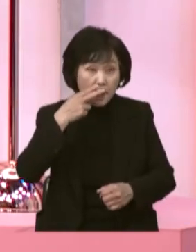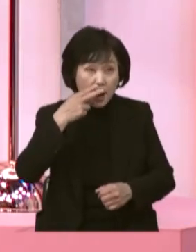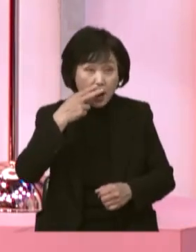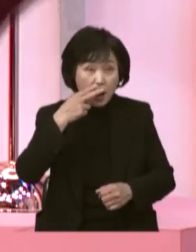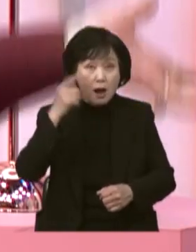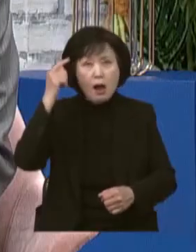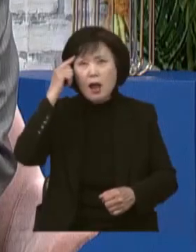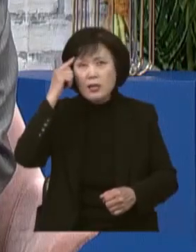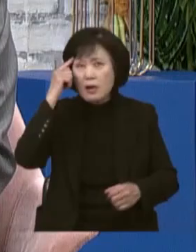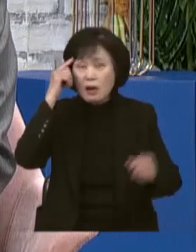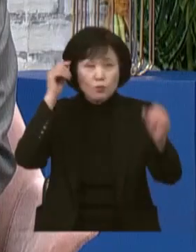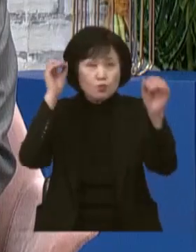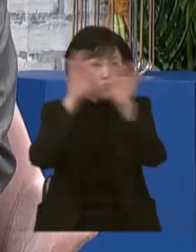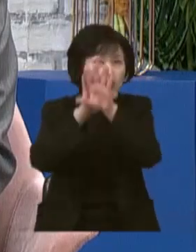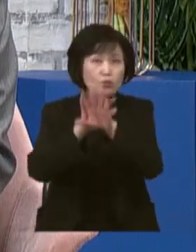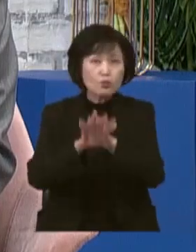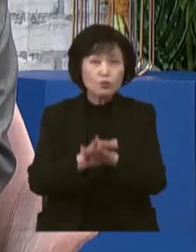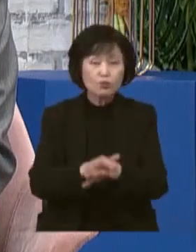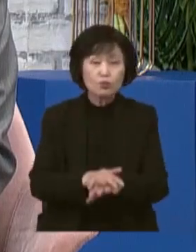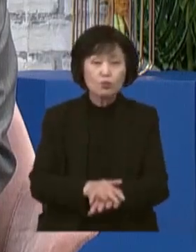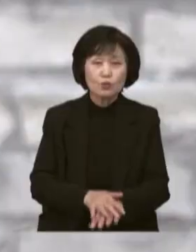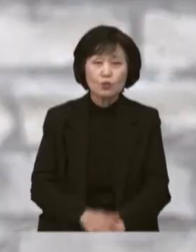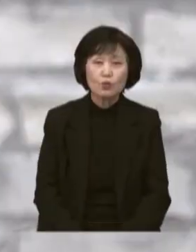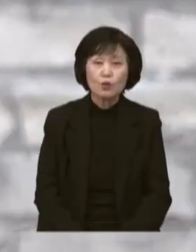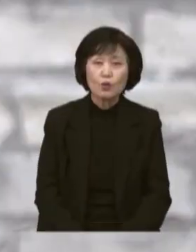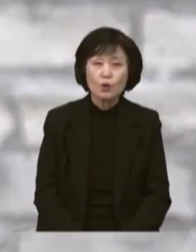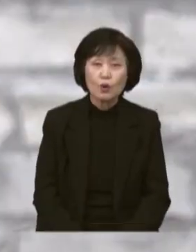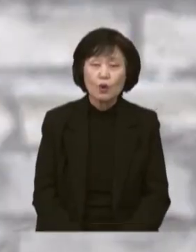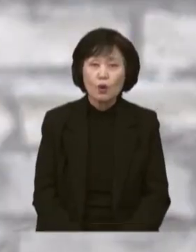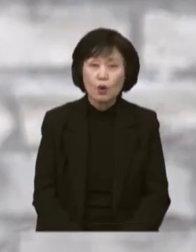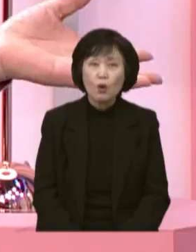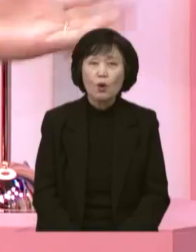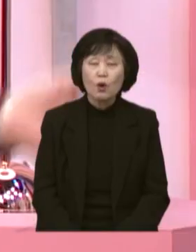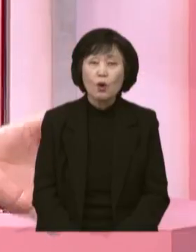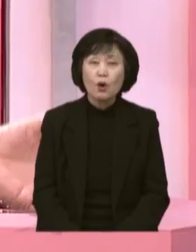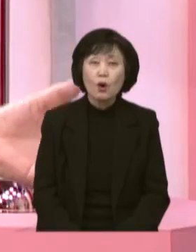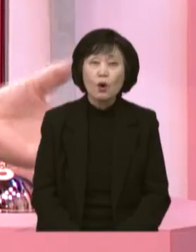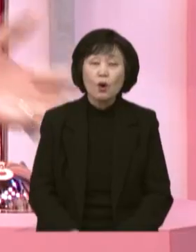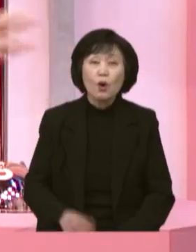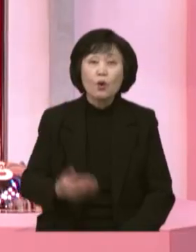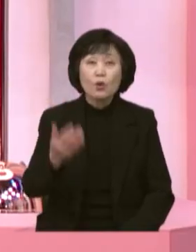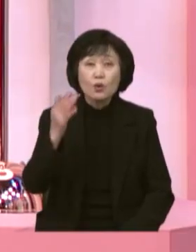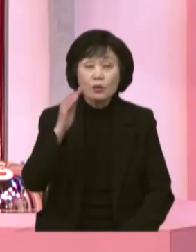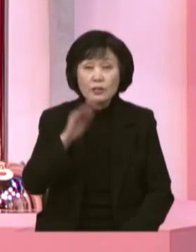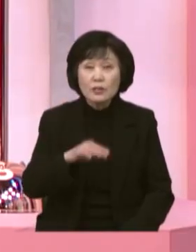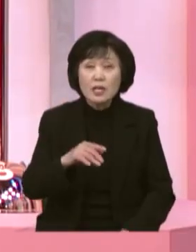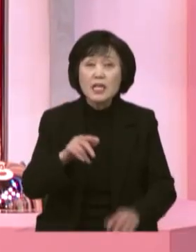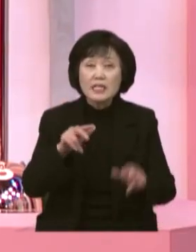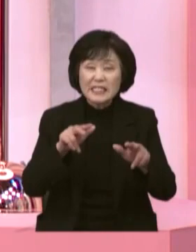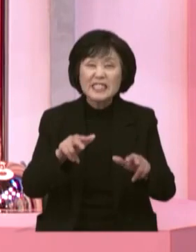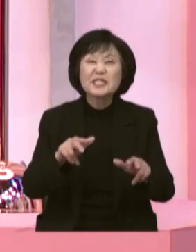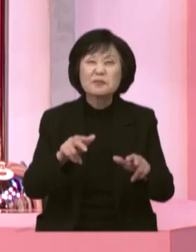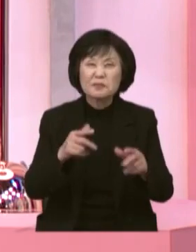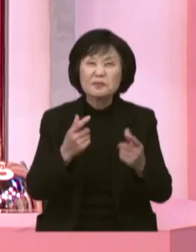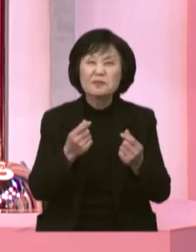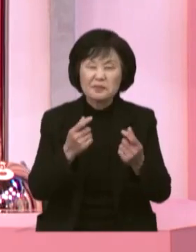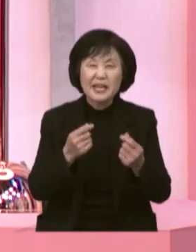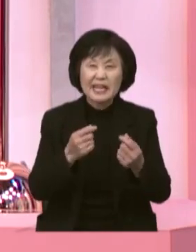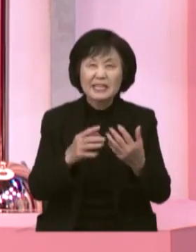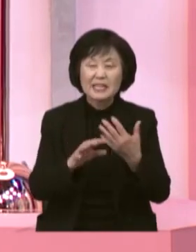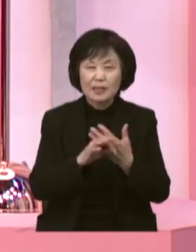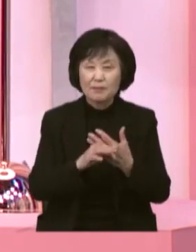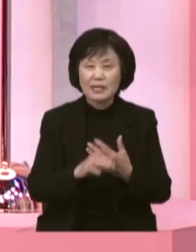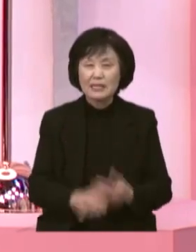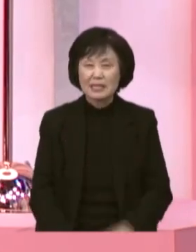담배라는 게 없어졌어. 그 어머. 없어졌어. 이게 생활화 되셨었는데. 그래요. 그러면서 지금